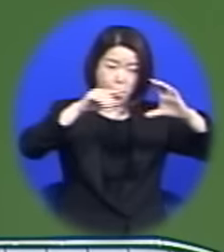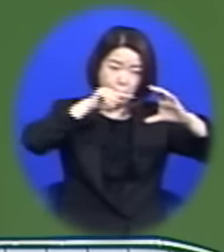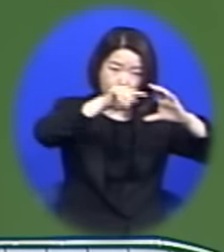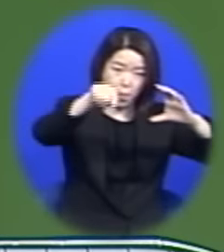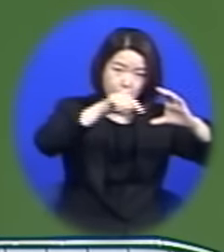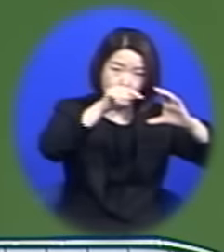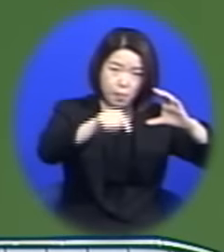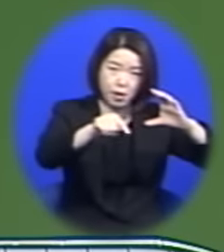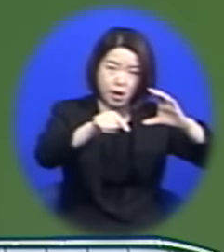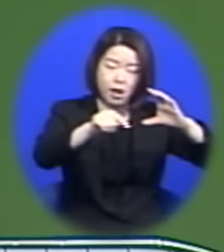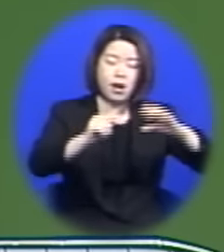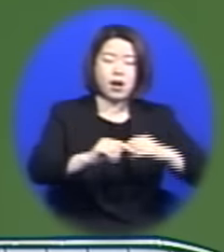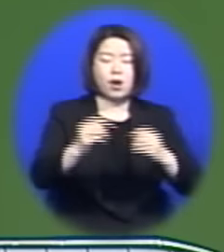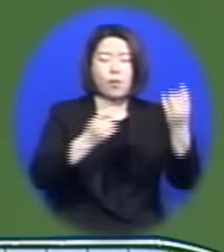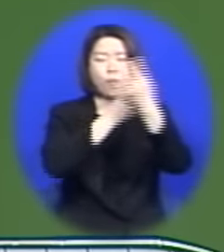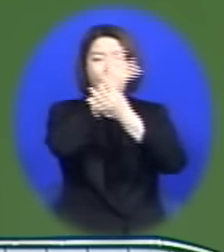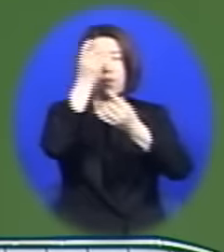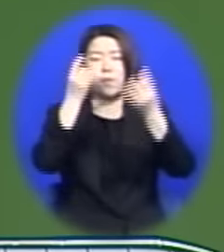교회를